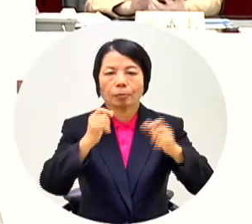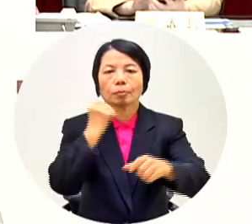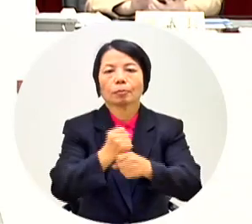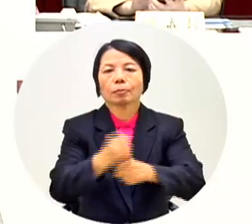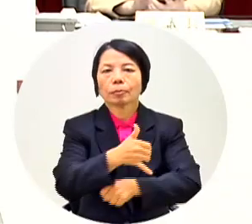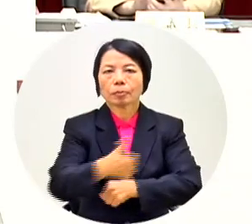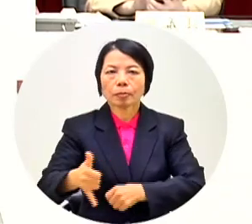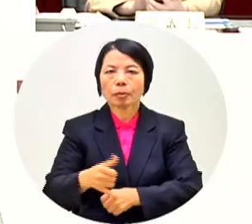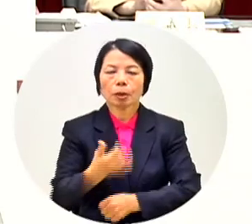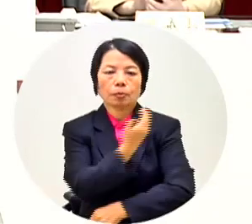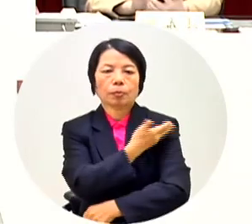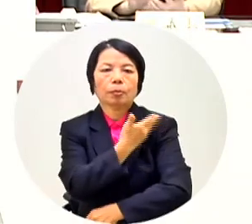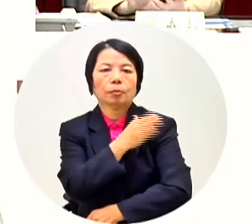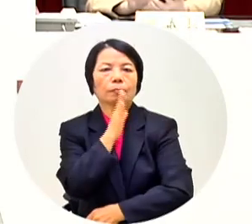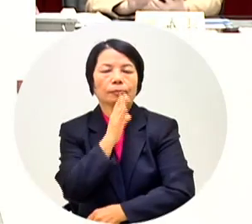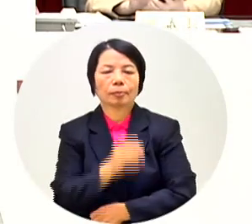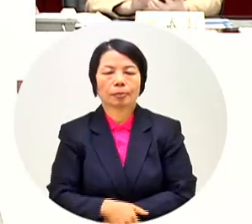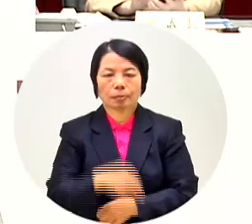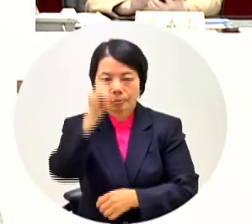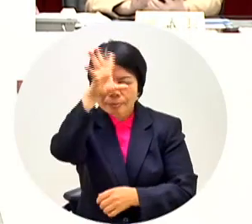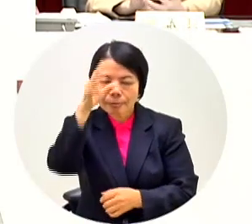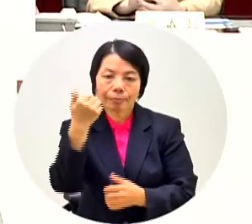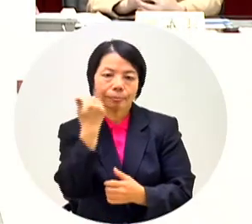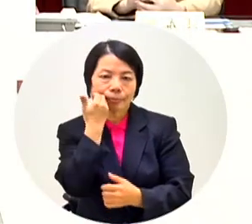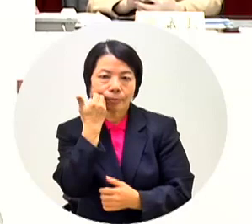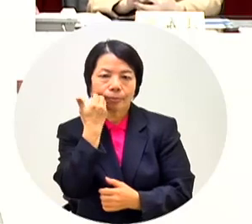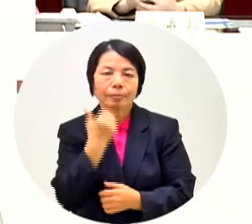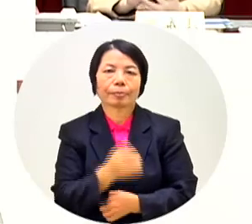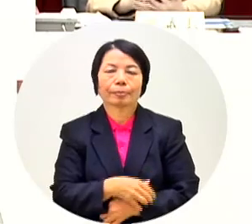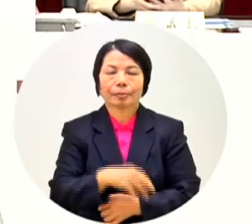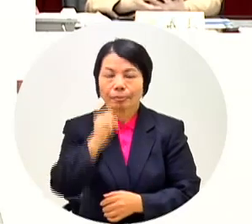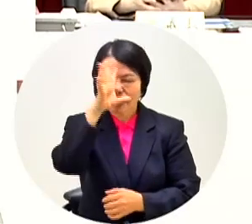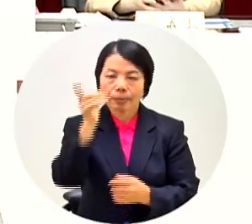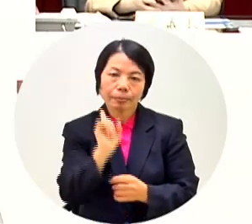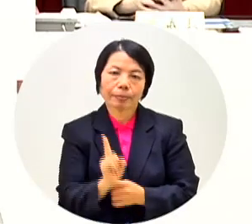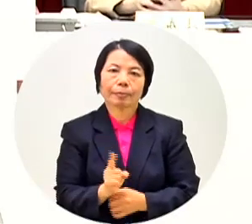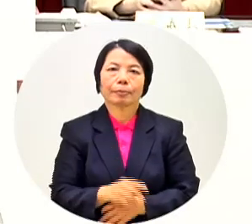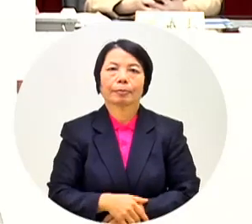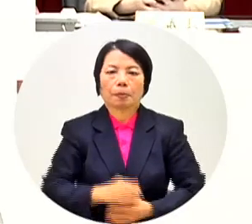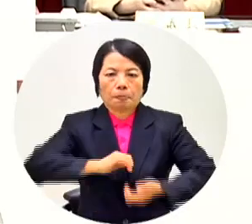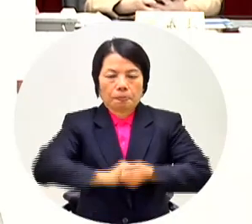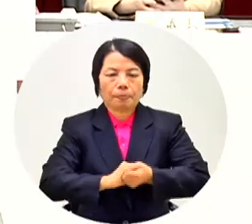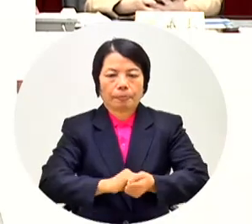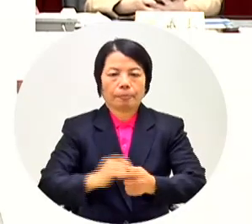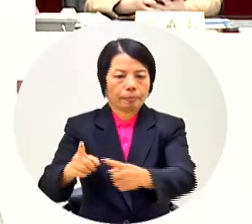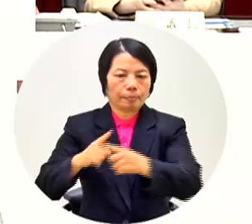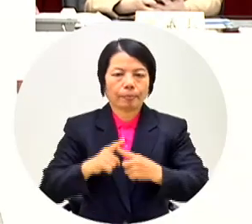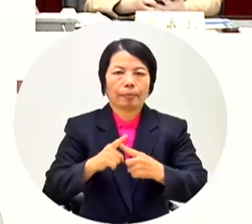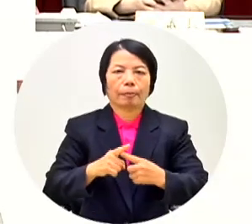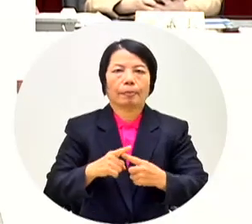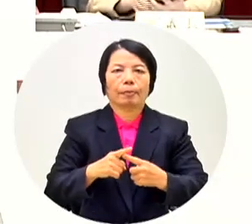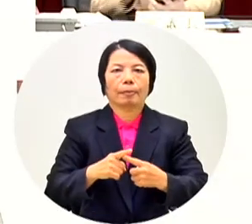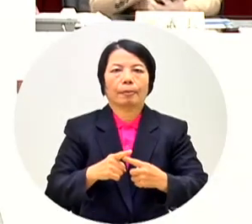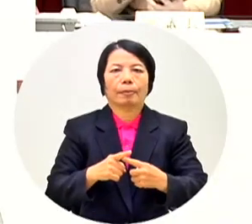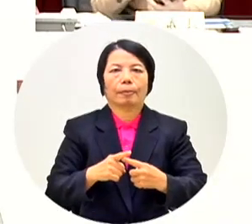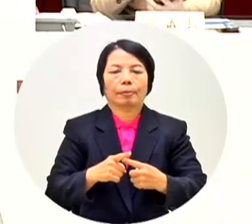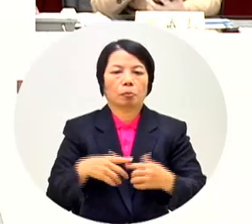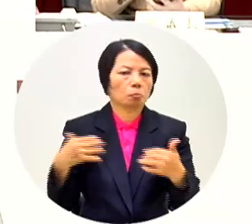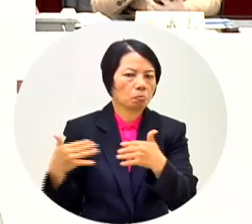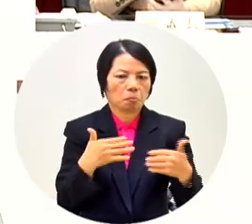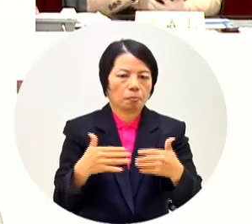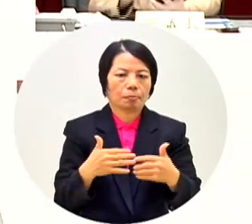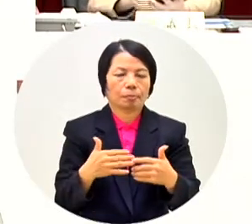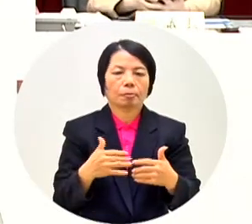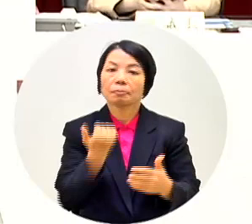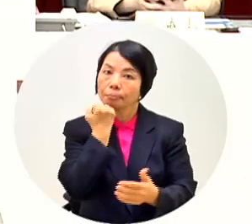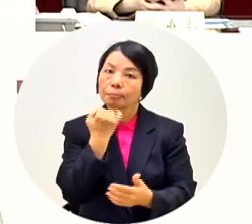员，任意必须要来备询的时，会当请来袂？你简单答复得了。哦，只要是